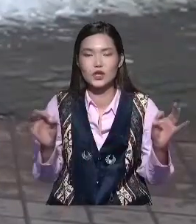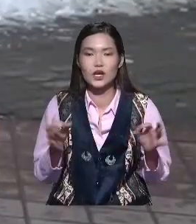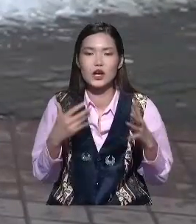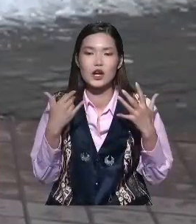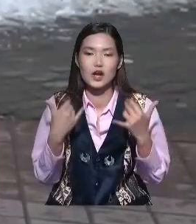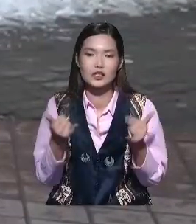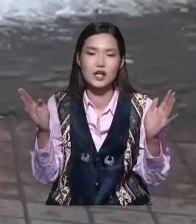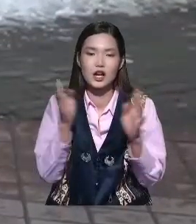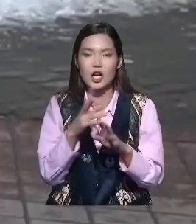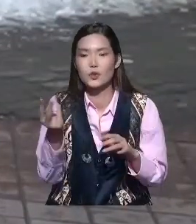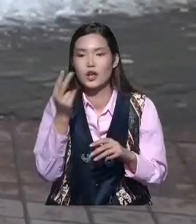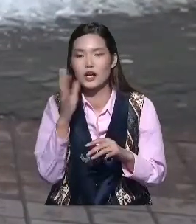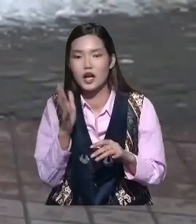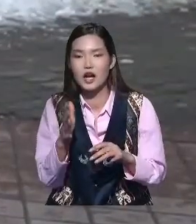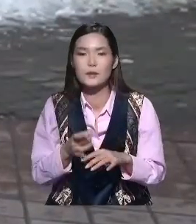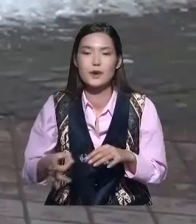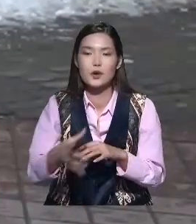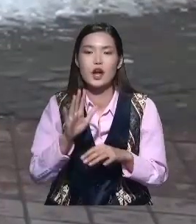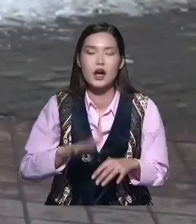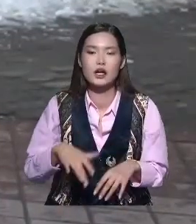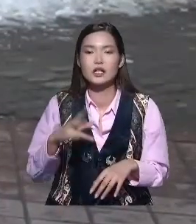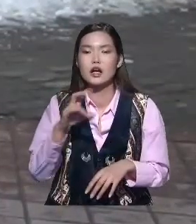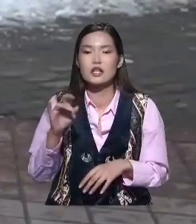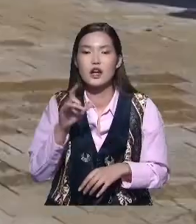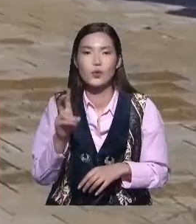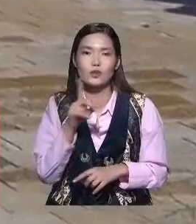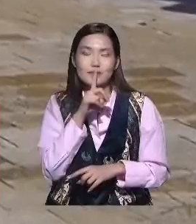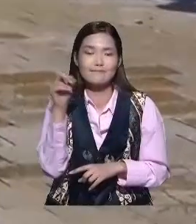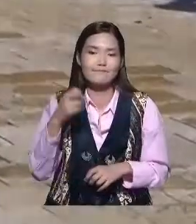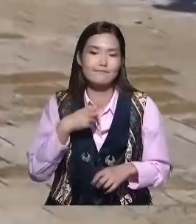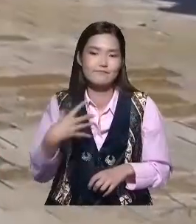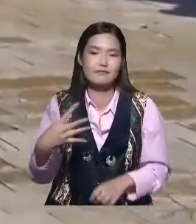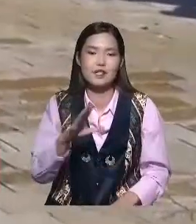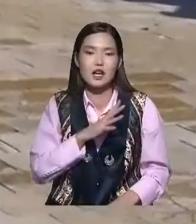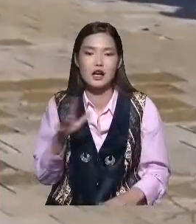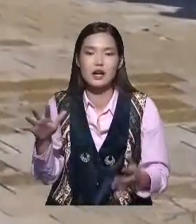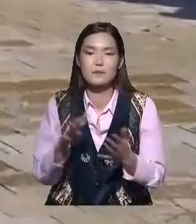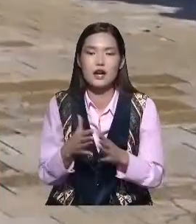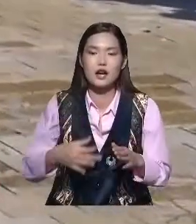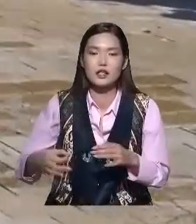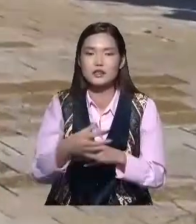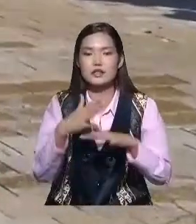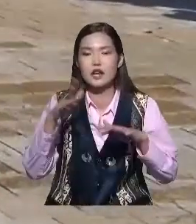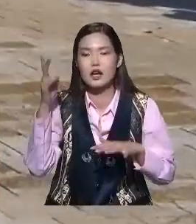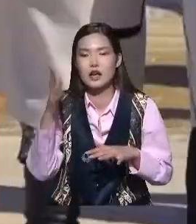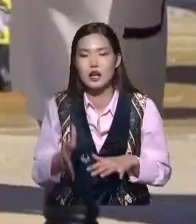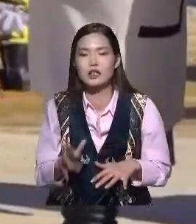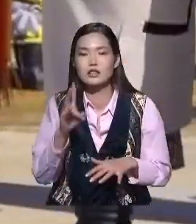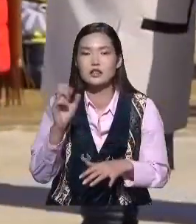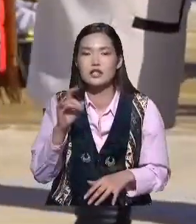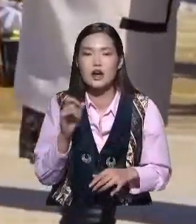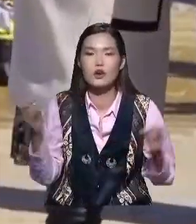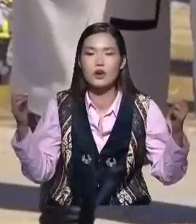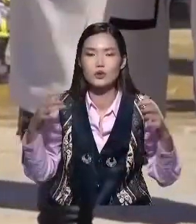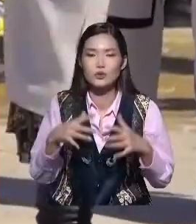сөгілмесе де қаланың бірнеше шағын ауданда ұлыстың ұлы күні ерекше тойланды. Әуежай шағын ауданда тұңғыш рет 12 қанатты ақорда бой көтеріп